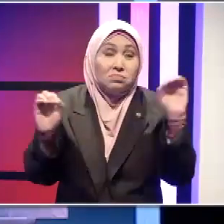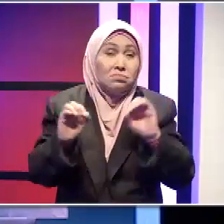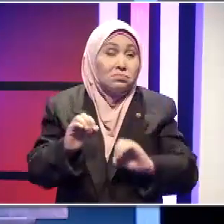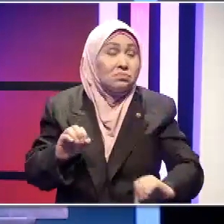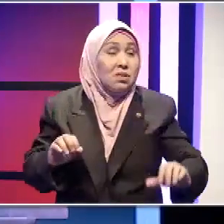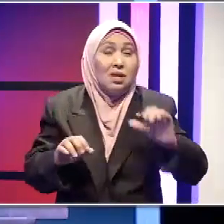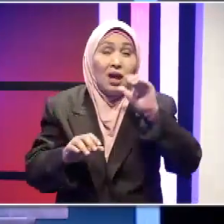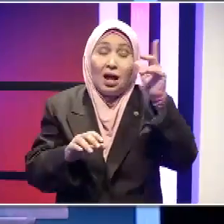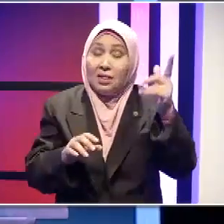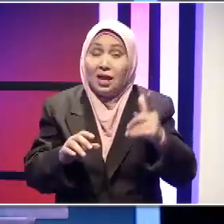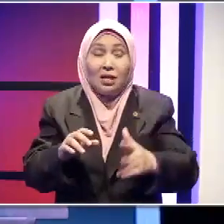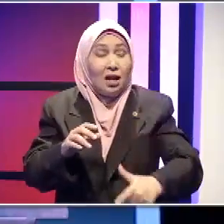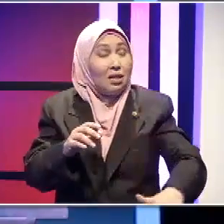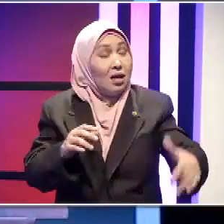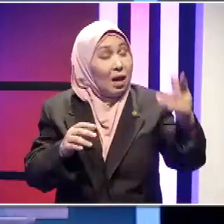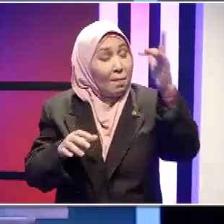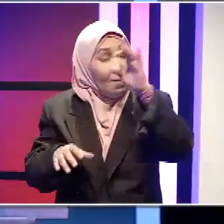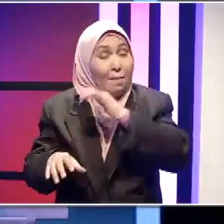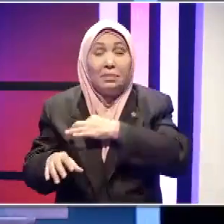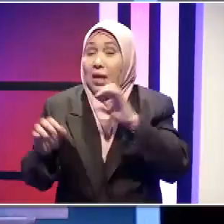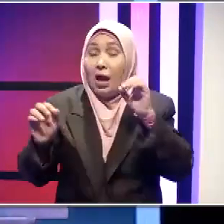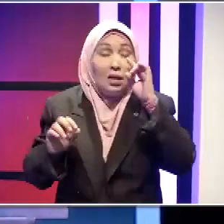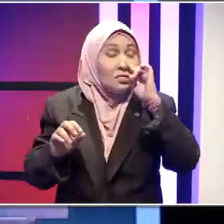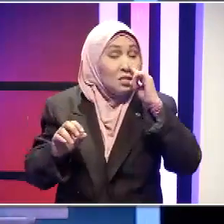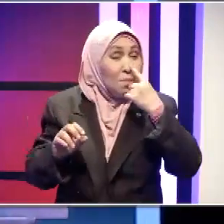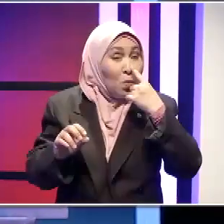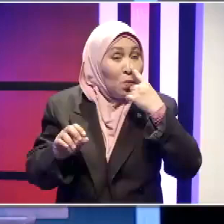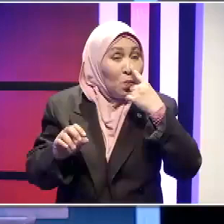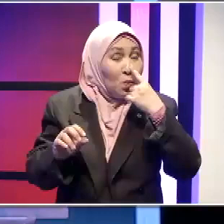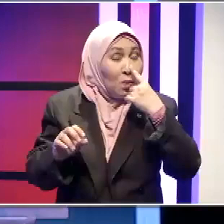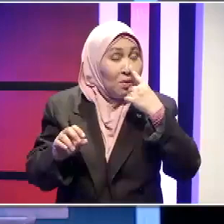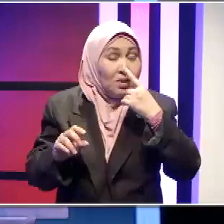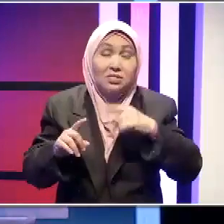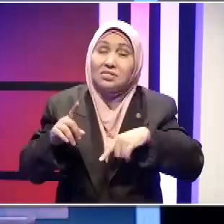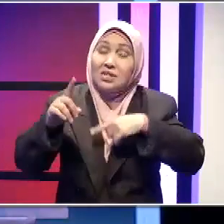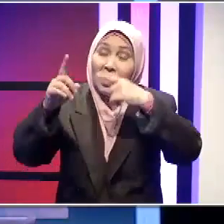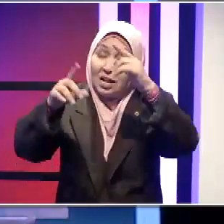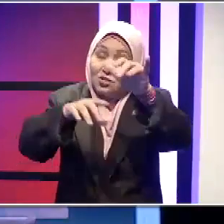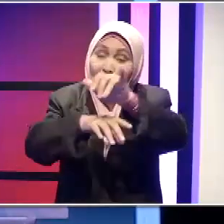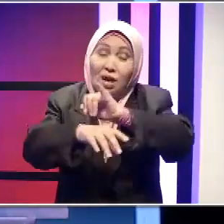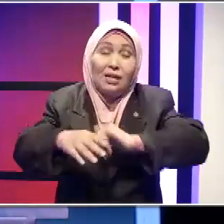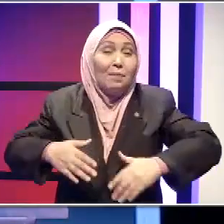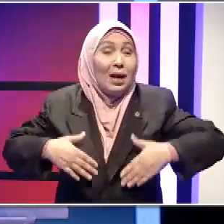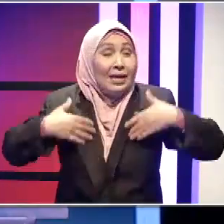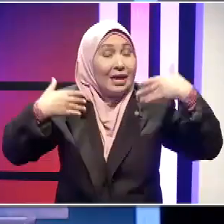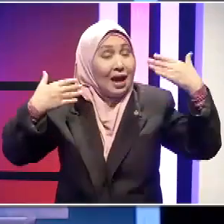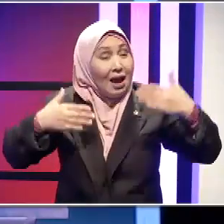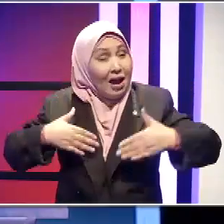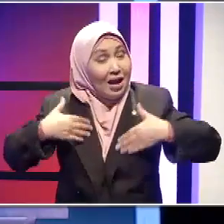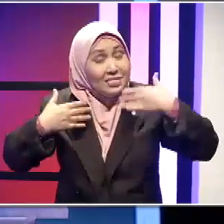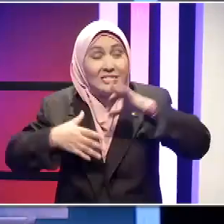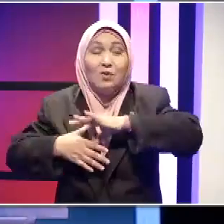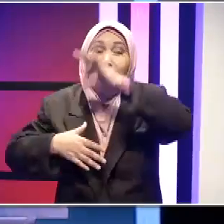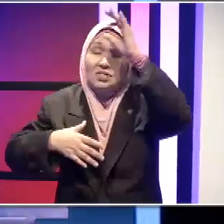berpijak ataupun singgah di hati sehingga tidak ada jemu dan disanalah keindahan kebahagiaan jiwa yang Hakiki